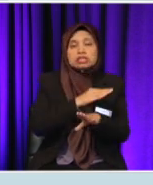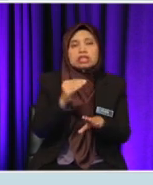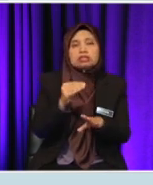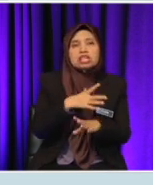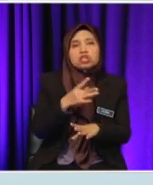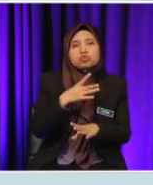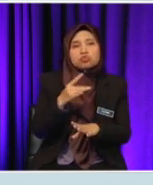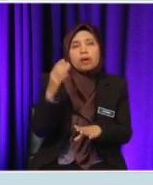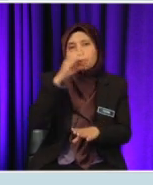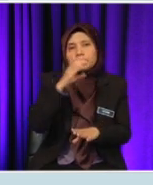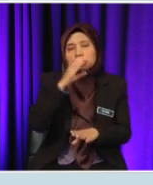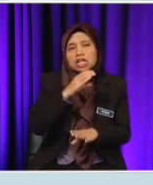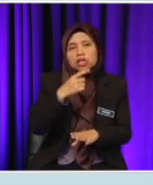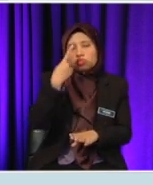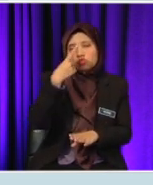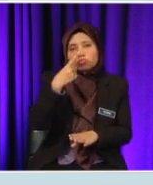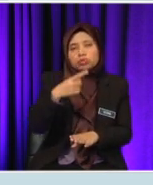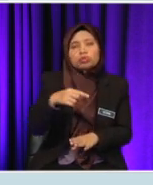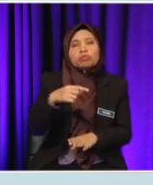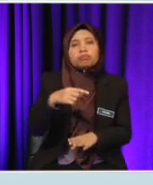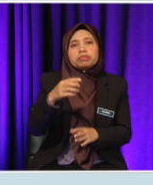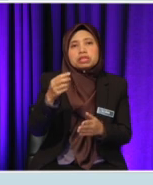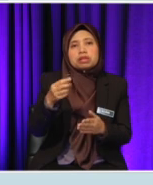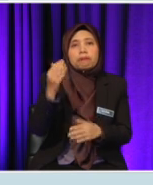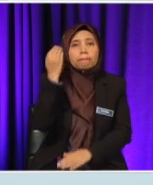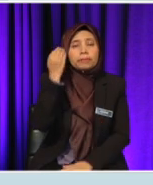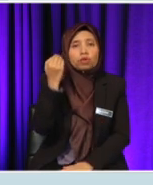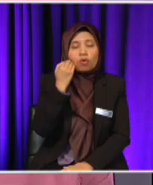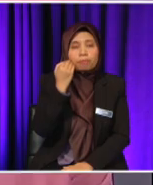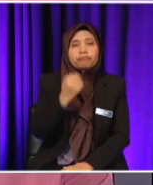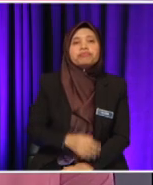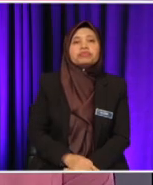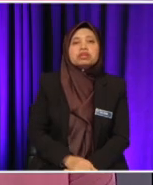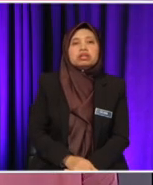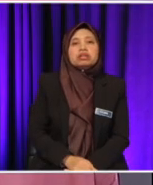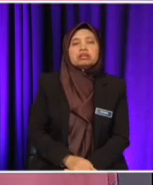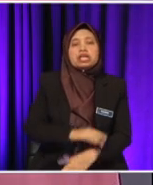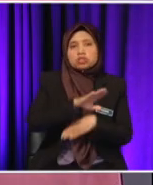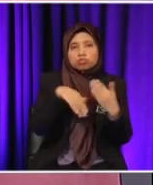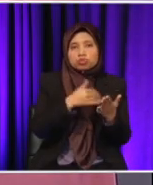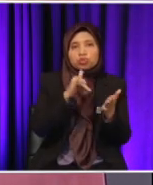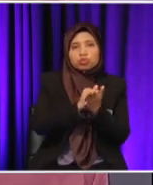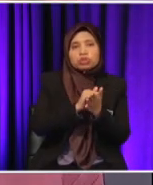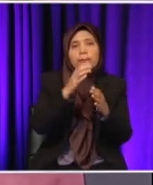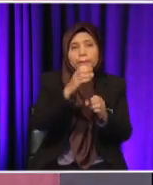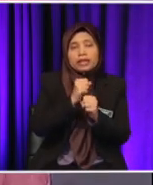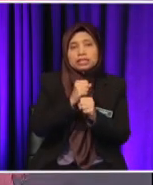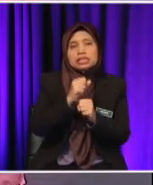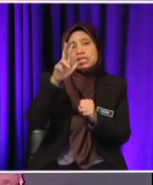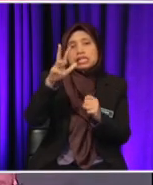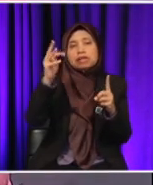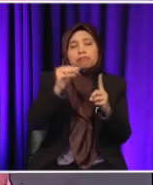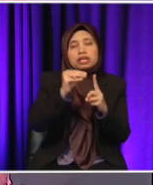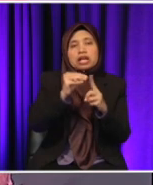tudoh dan mencari publis Siti murahan untuk peguang jadi satu jawaban membawa 3 maka 4 jawaban membawa